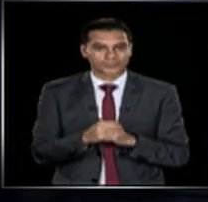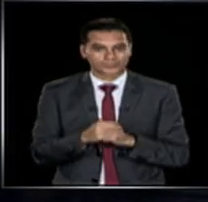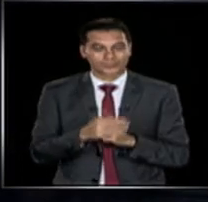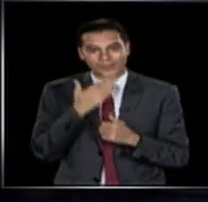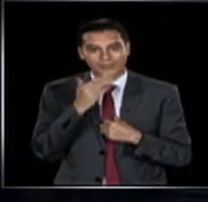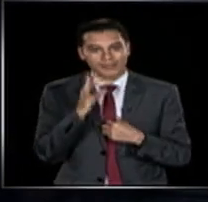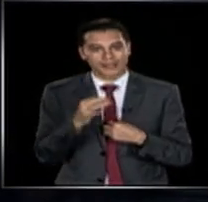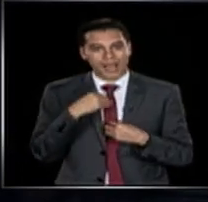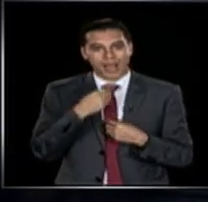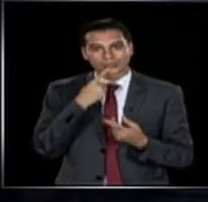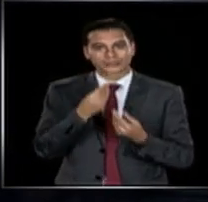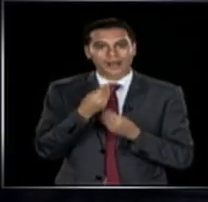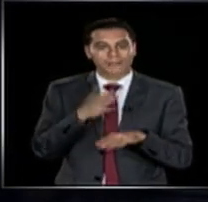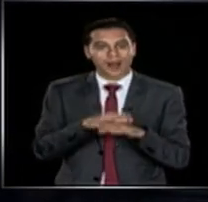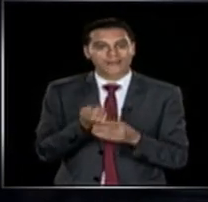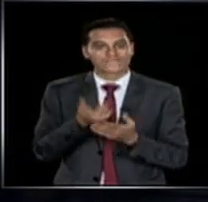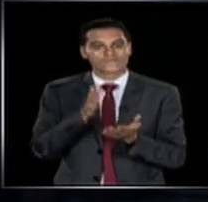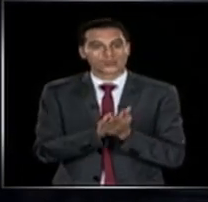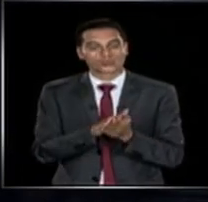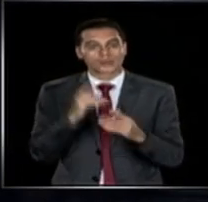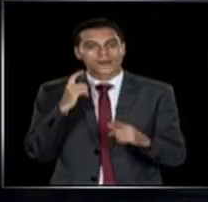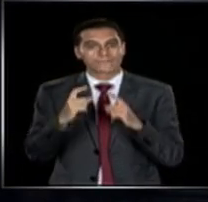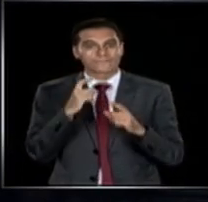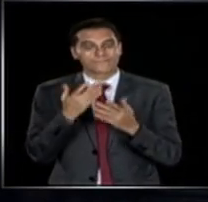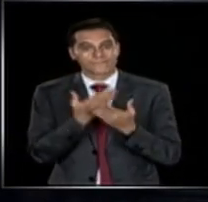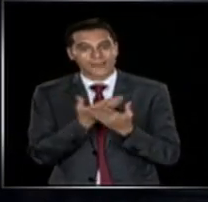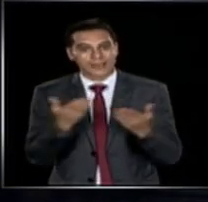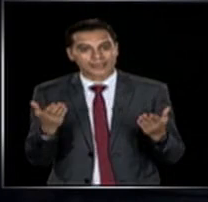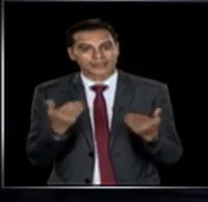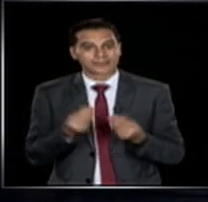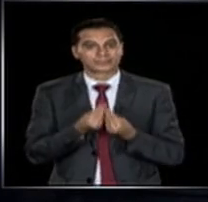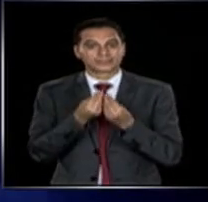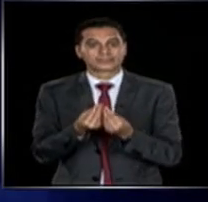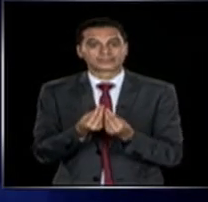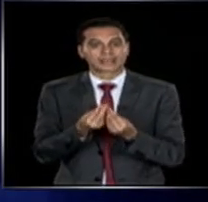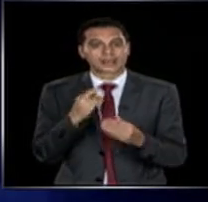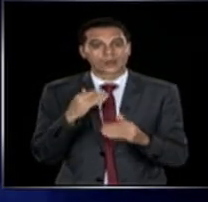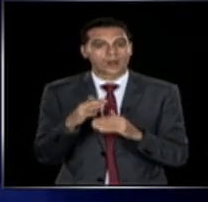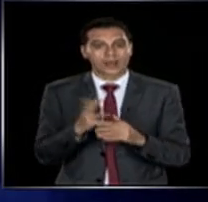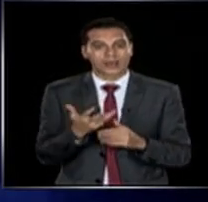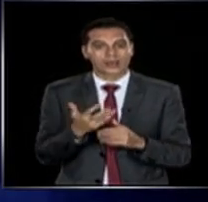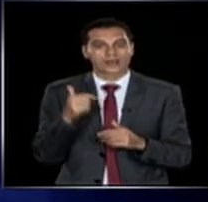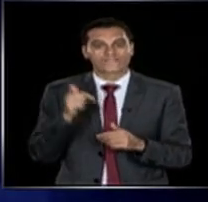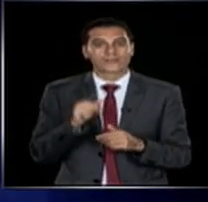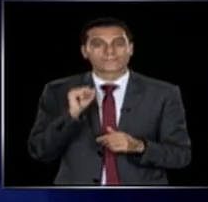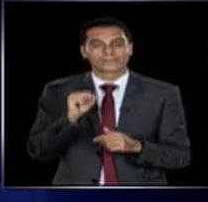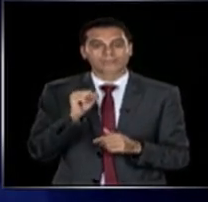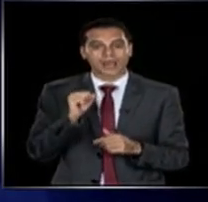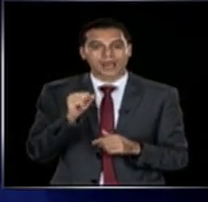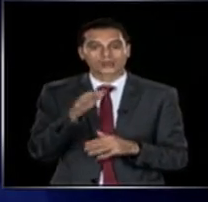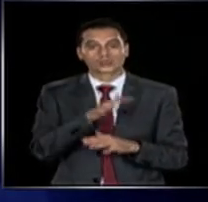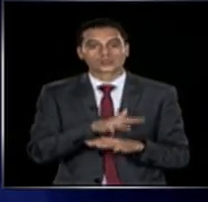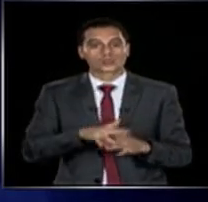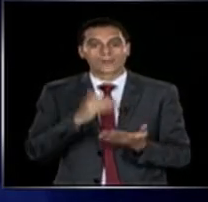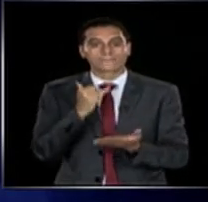أنا عايز أتكلم على الفرص اللي بيوفرها البنك لذوي الهمم. قطاع الموارد البشرية مسؤولية